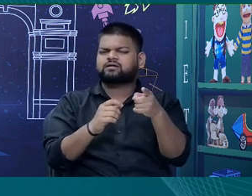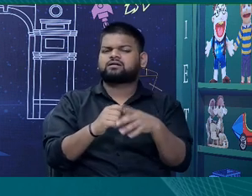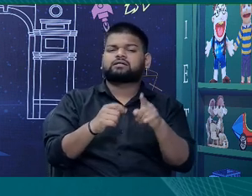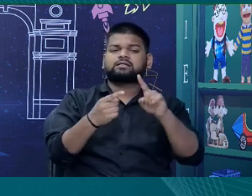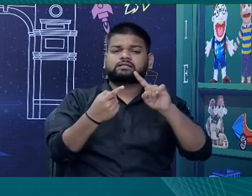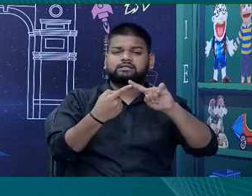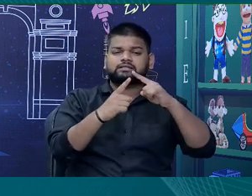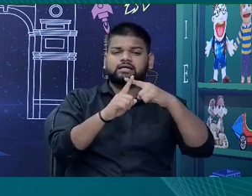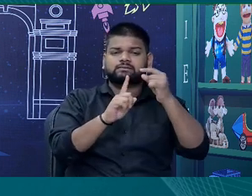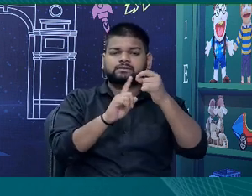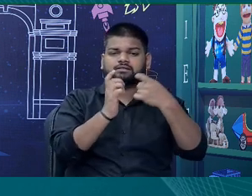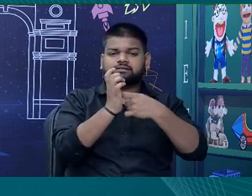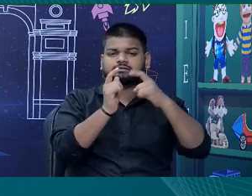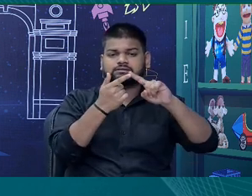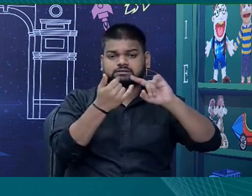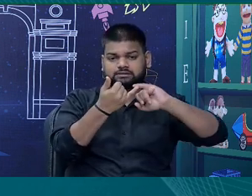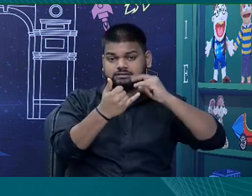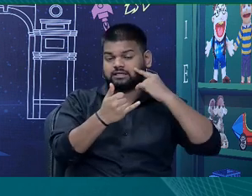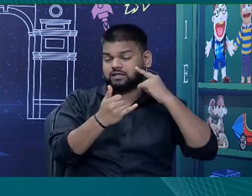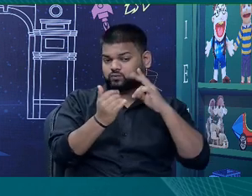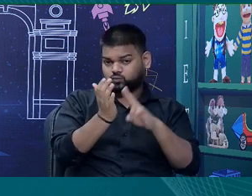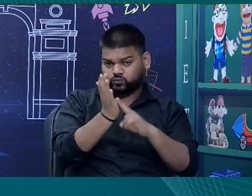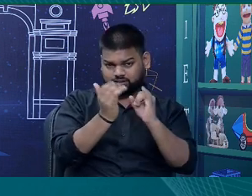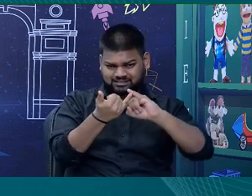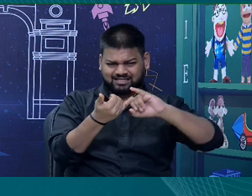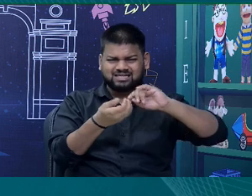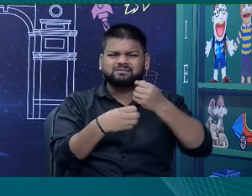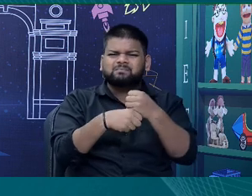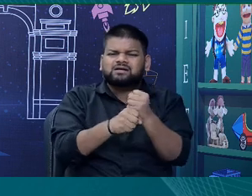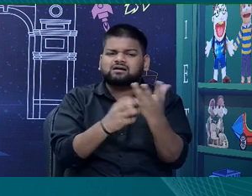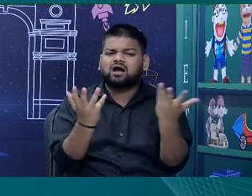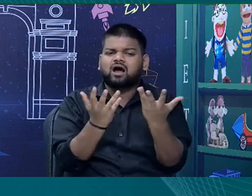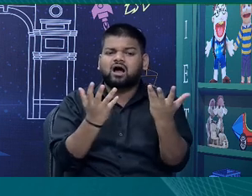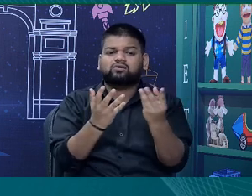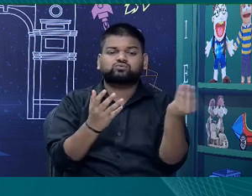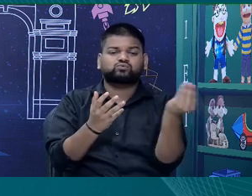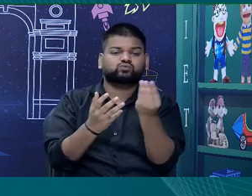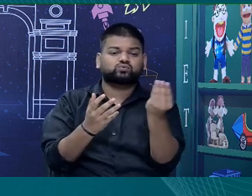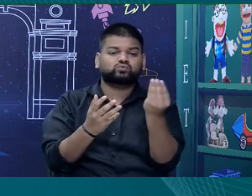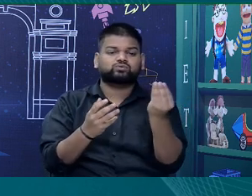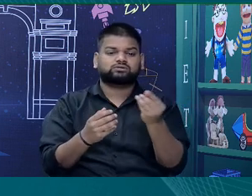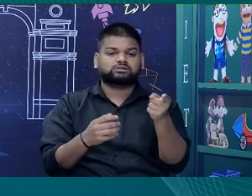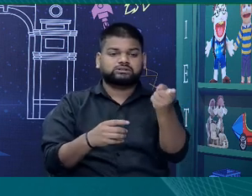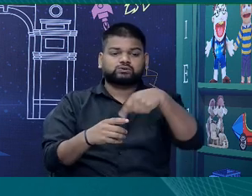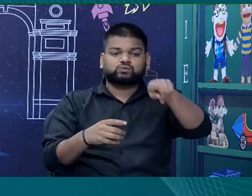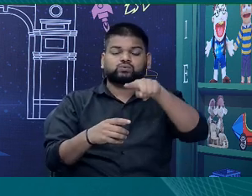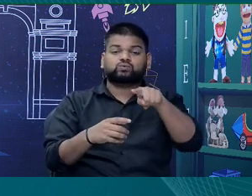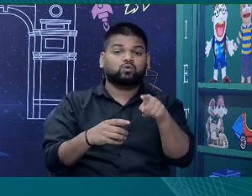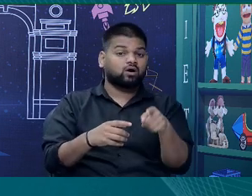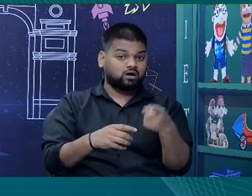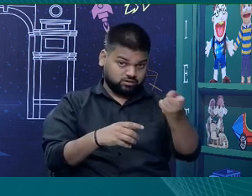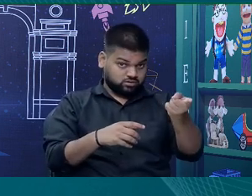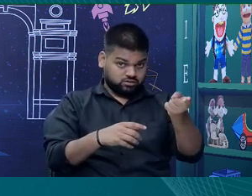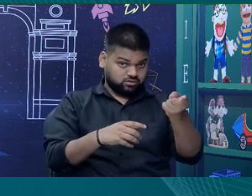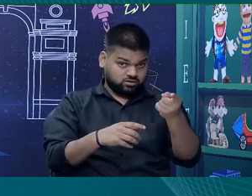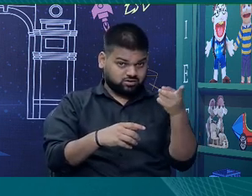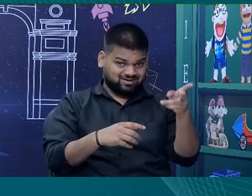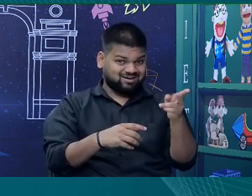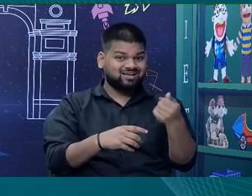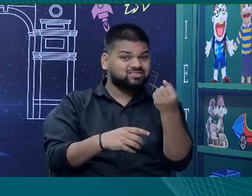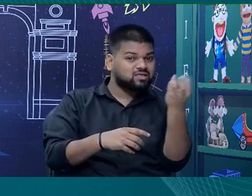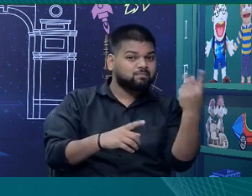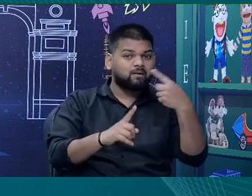अलजेब्राइक एक्सप्रेशंस मिलते हैं जैसा हमने लास्ट स्लाइड में देखा था वे उसे दी ऑपरेशंस ऑफ एडिशन सब्सट्रैक्शन मल्टीप्लिकेशन और